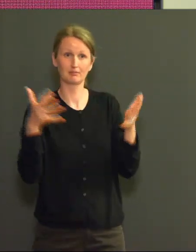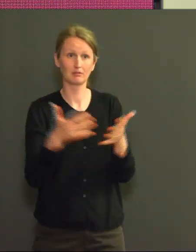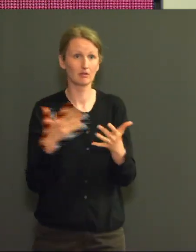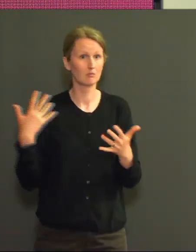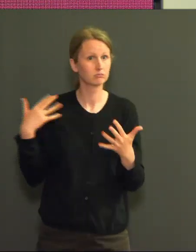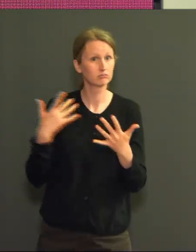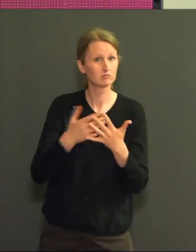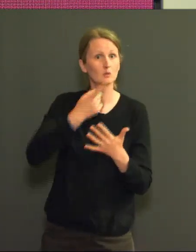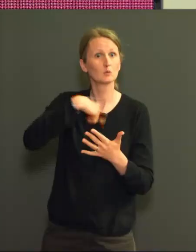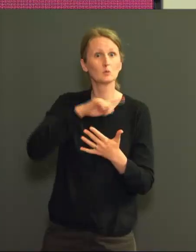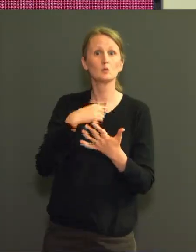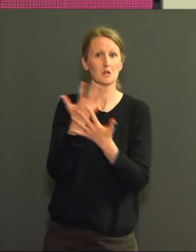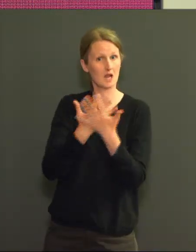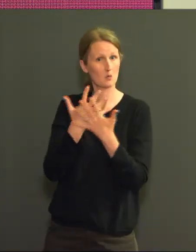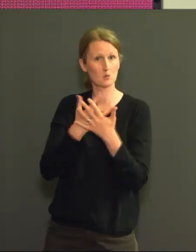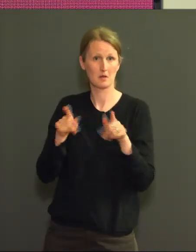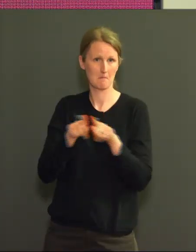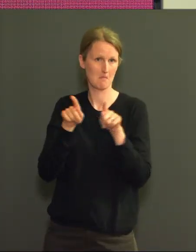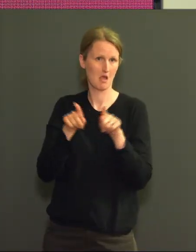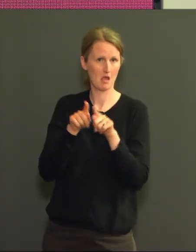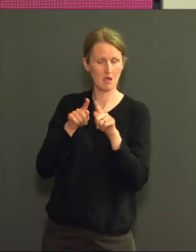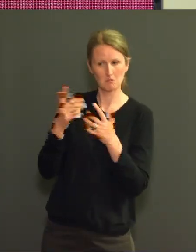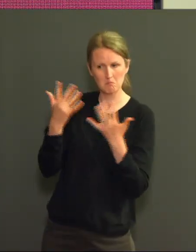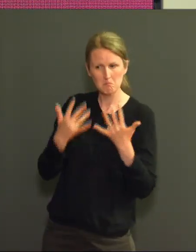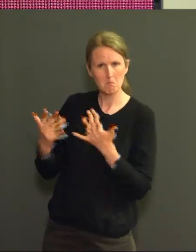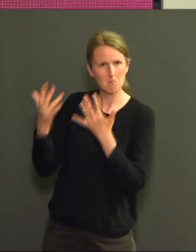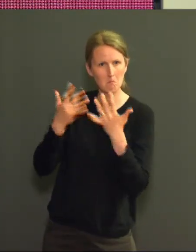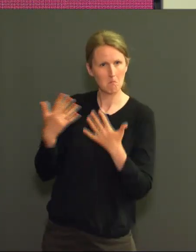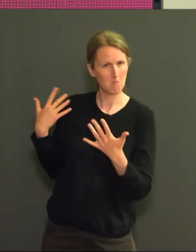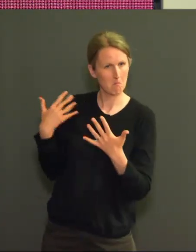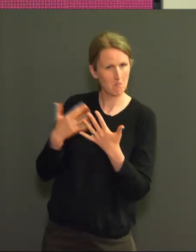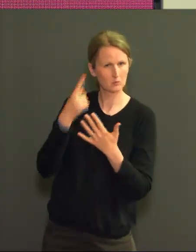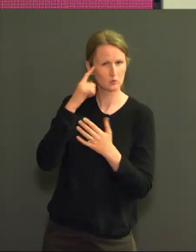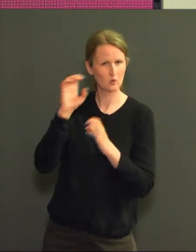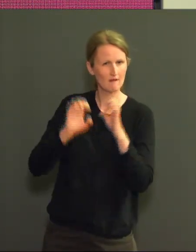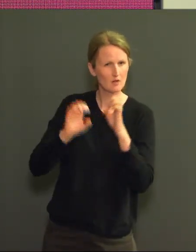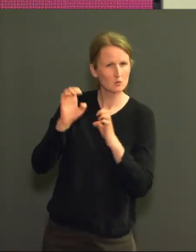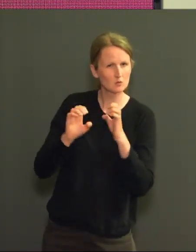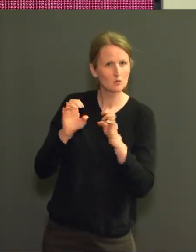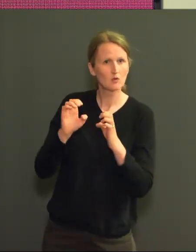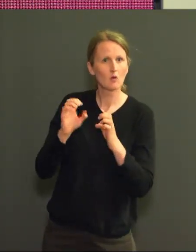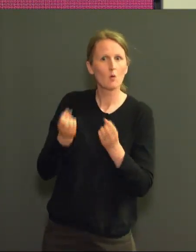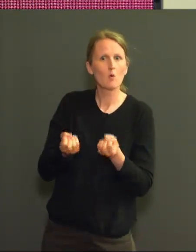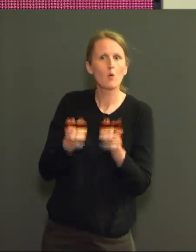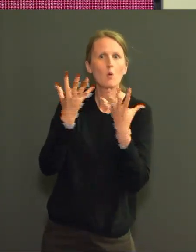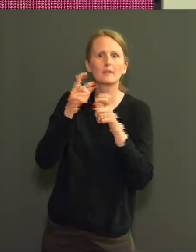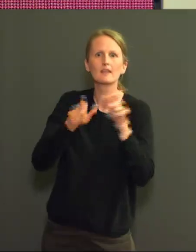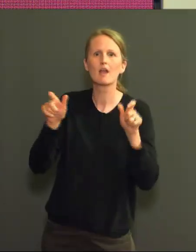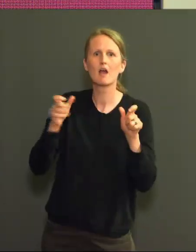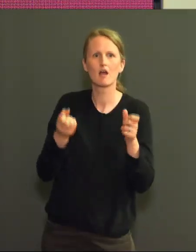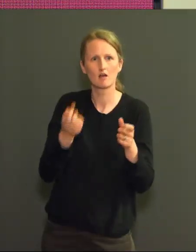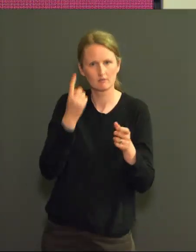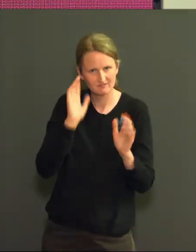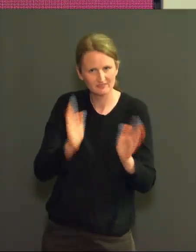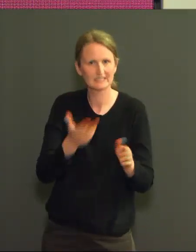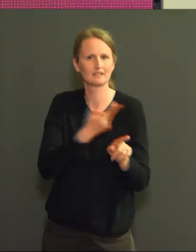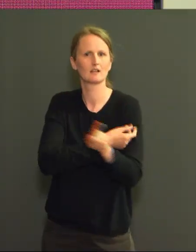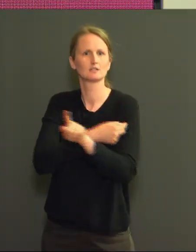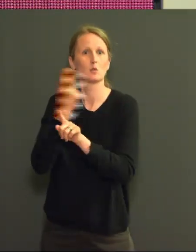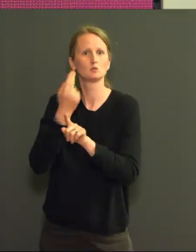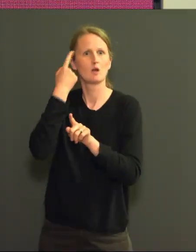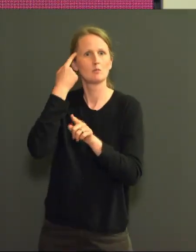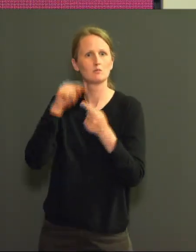équations classiques qui permettent de connaître, d'évaluer le taux de vaccination nécessaire pour avoir une bonne protection de groupe dans la société,